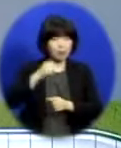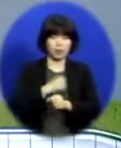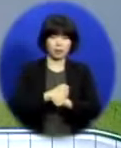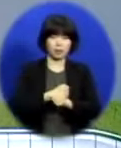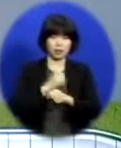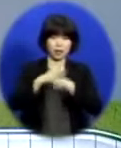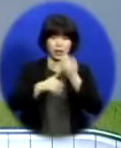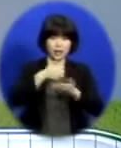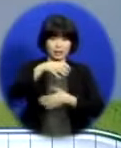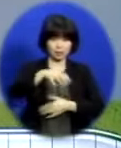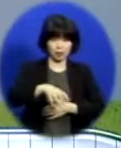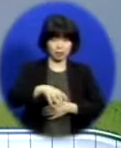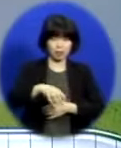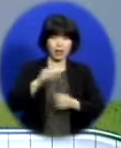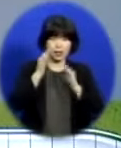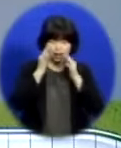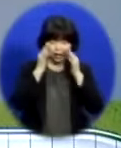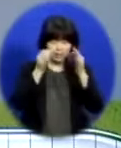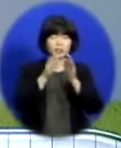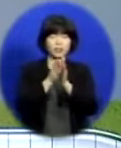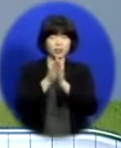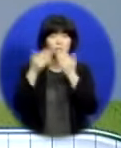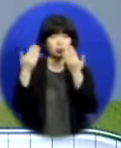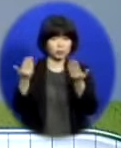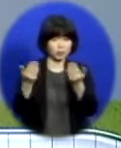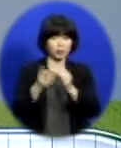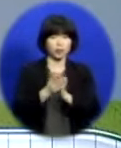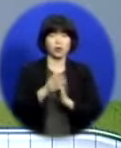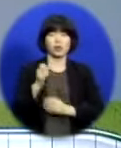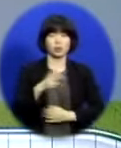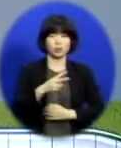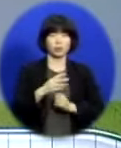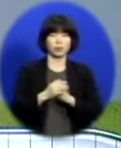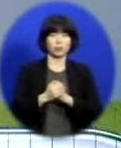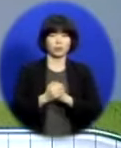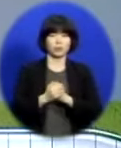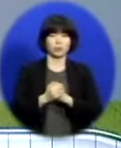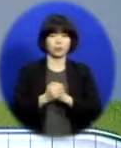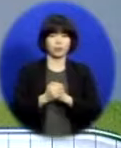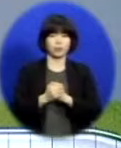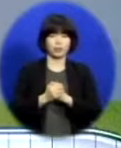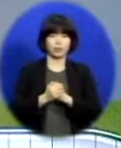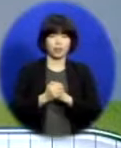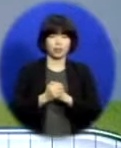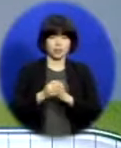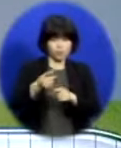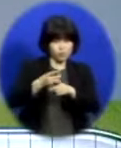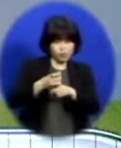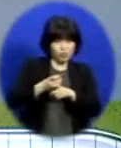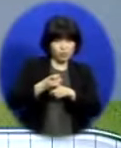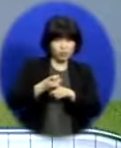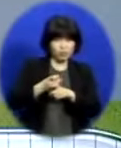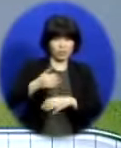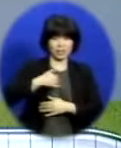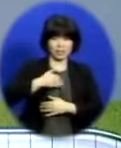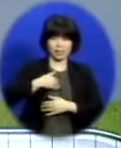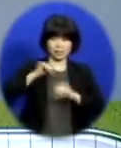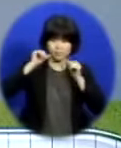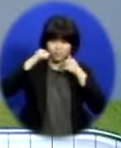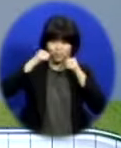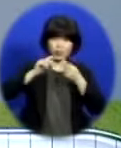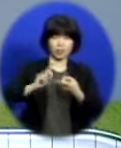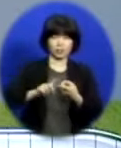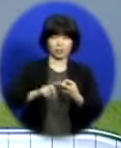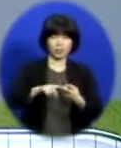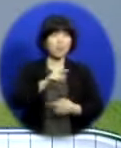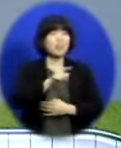하나님 앞에 간절히 기도하고 그리고 원수들이 자기를 조롱하는 것에 대해서